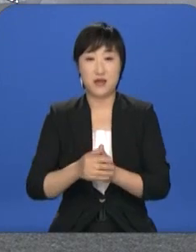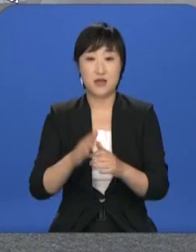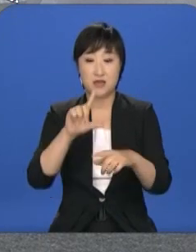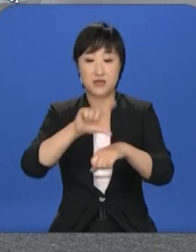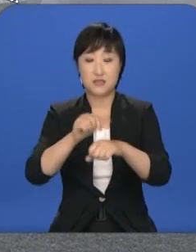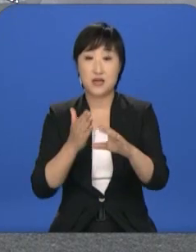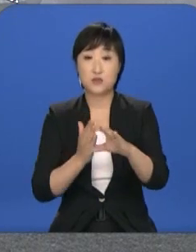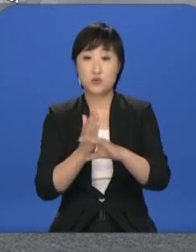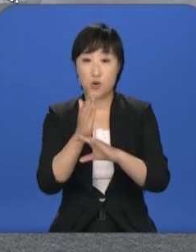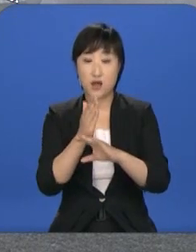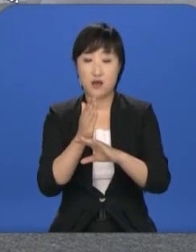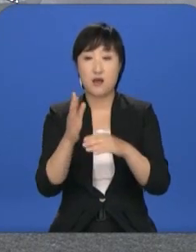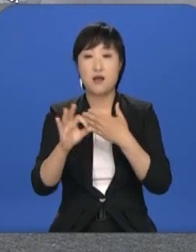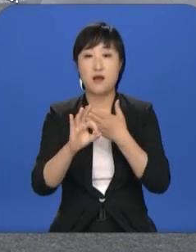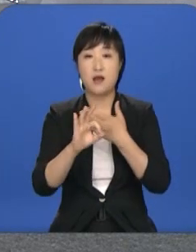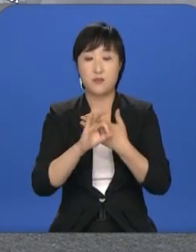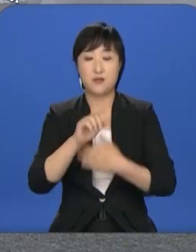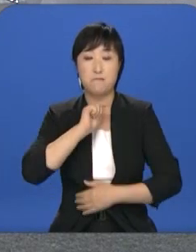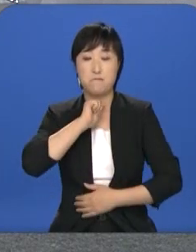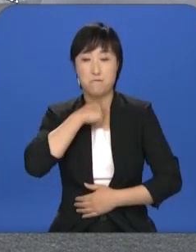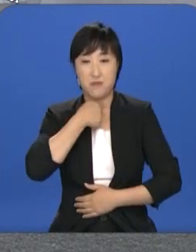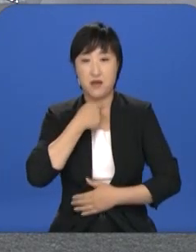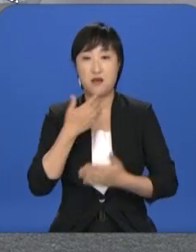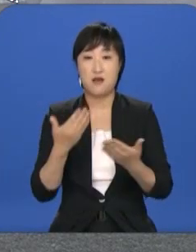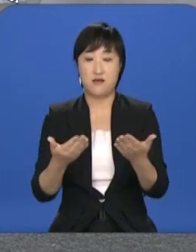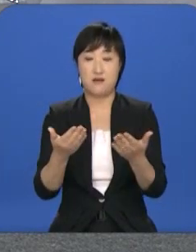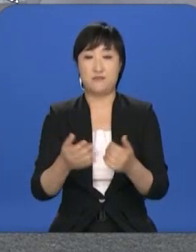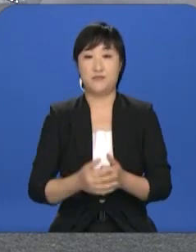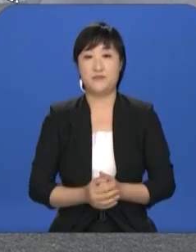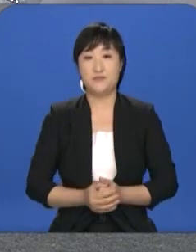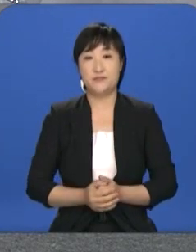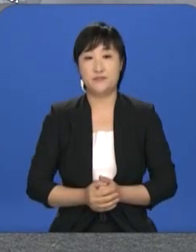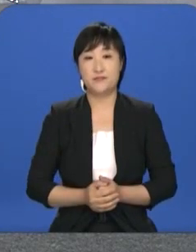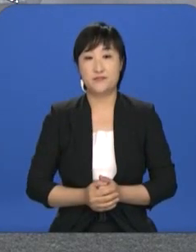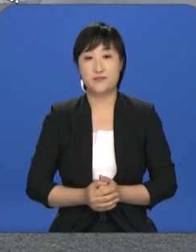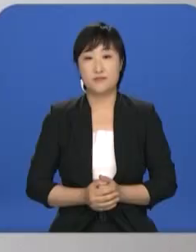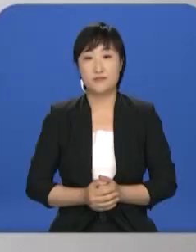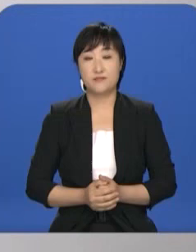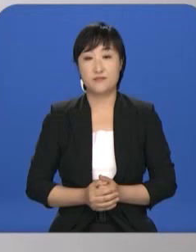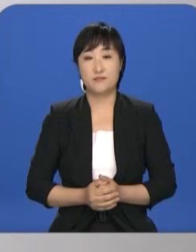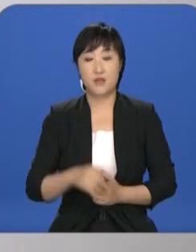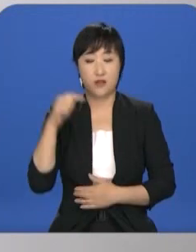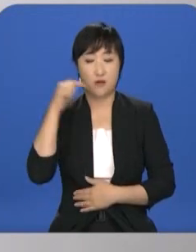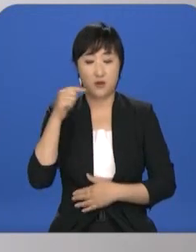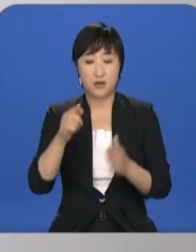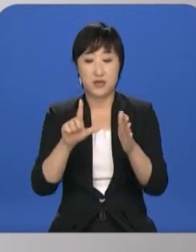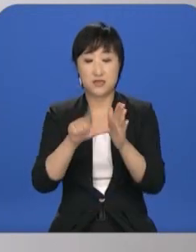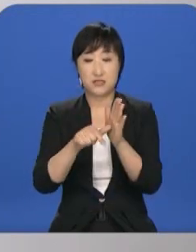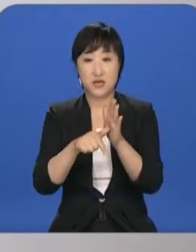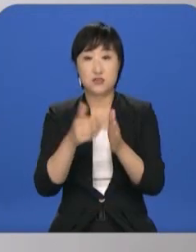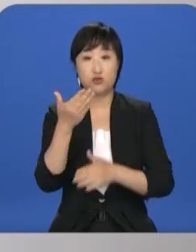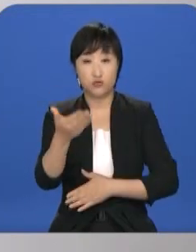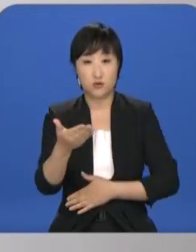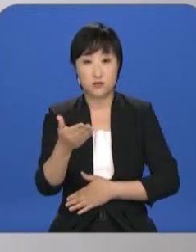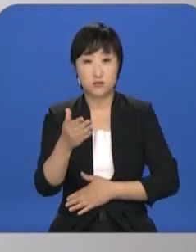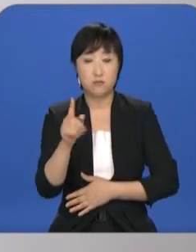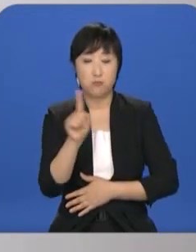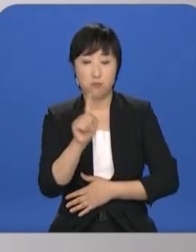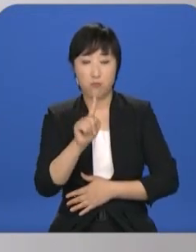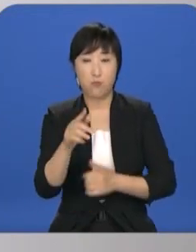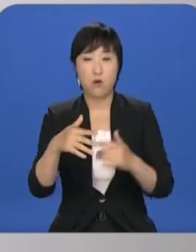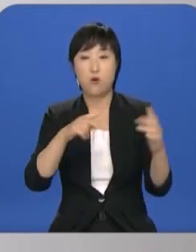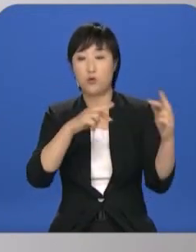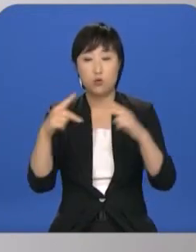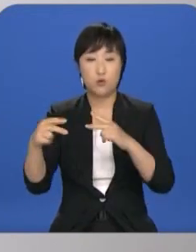만약 제한 시간을 초과하여 발언을 계속할 경우 마이크가 꺼지도록 되어 있습니다. 이렇게 엄격하게 시간을 적용하는 것은